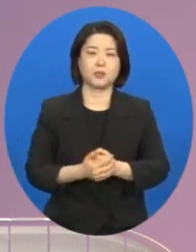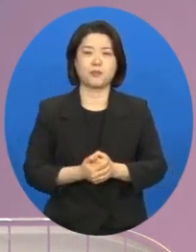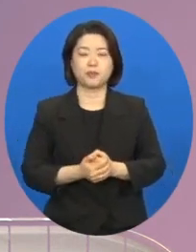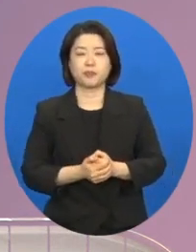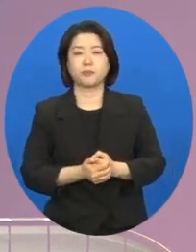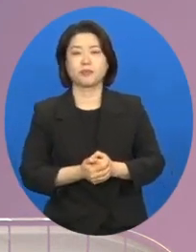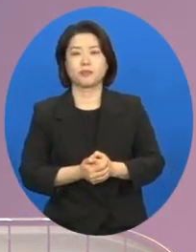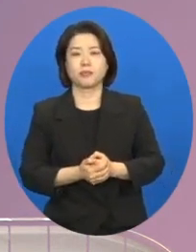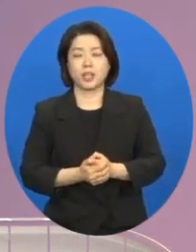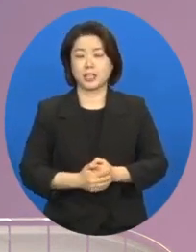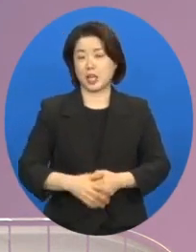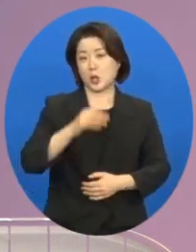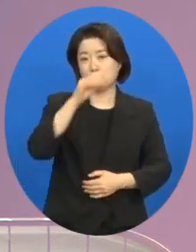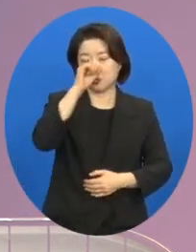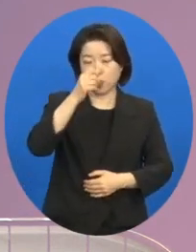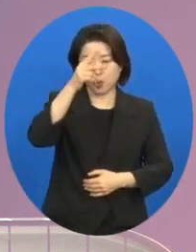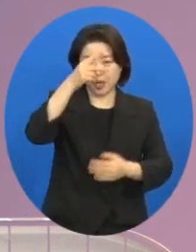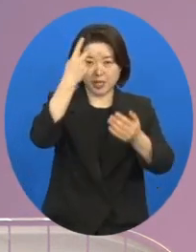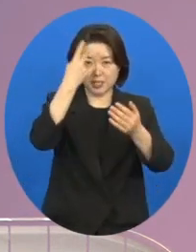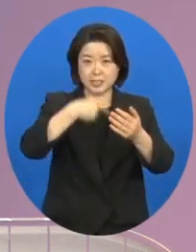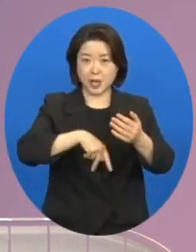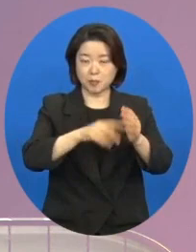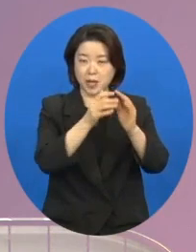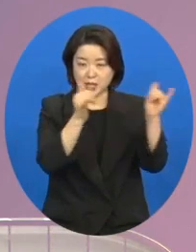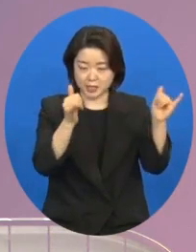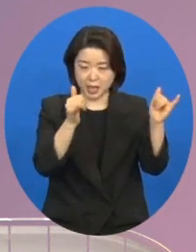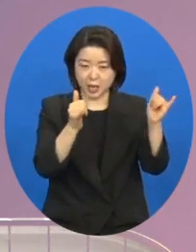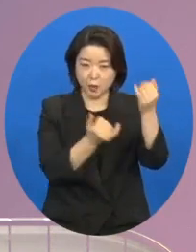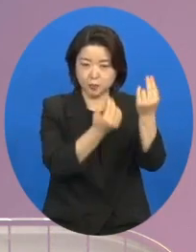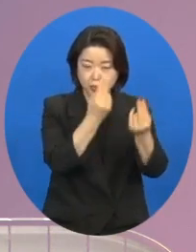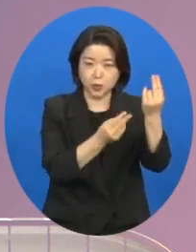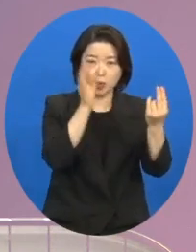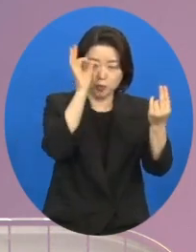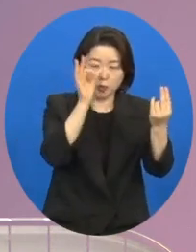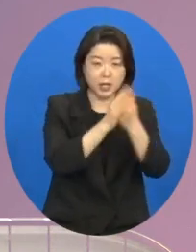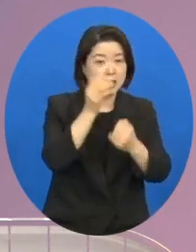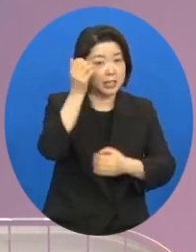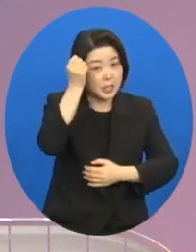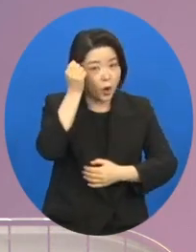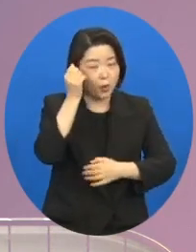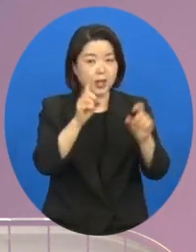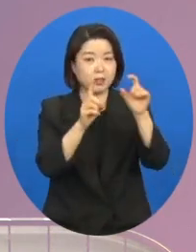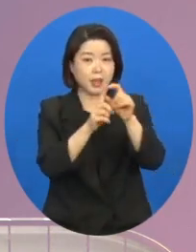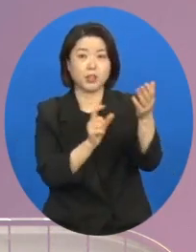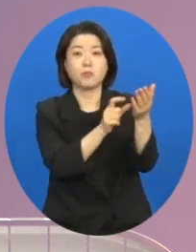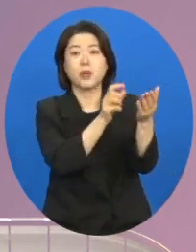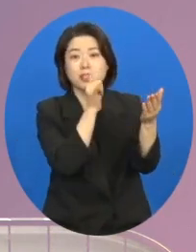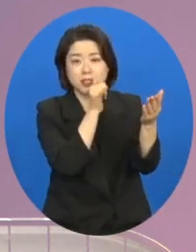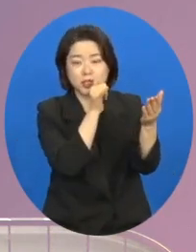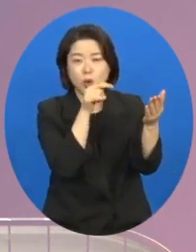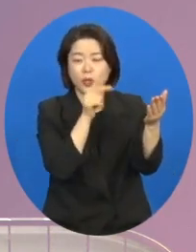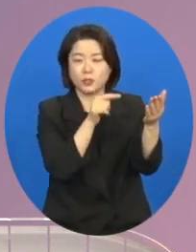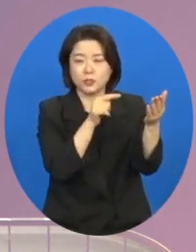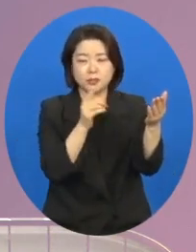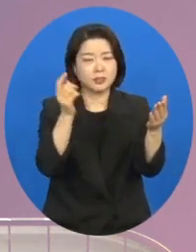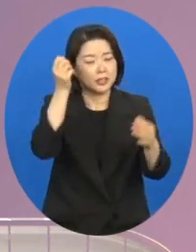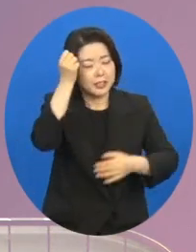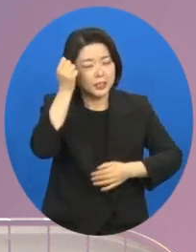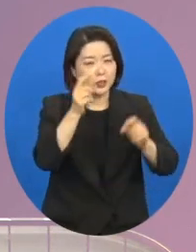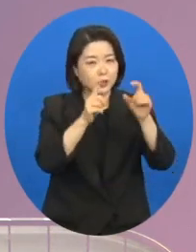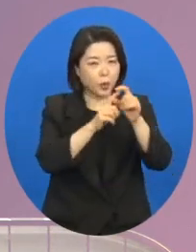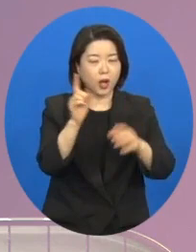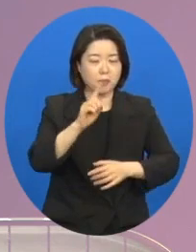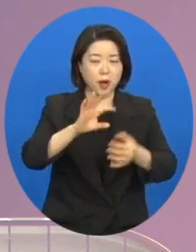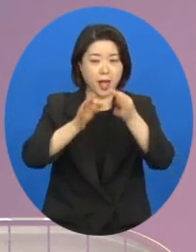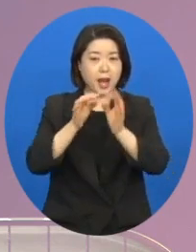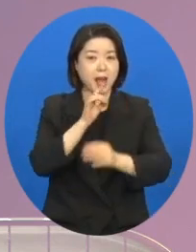34절에 보면 선한 사마리아인의 비유에 여간이 등장하죠. 거기에 보면 그 여간을 뭐라고 표현했냐면